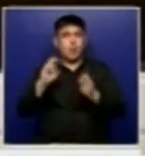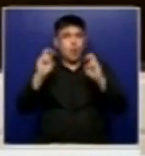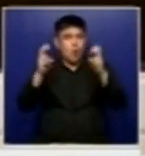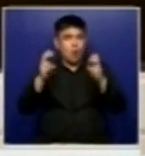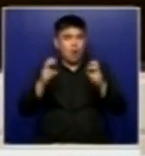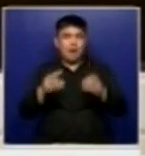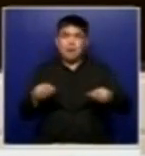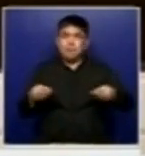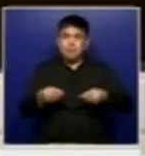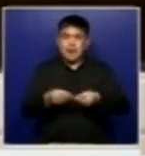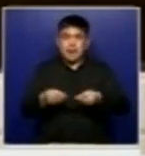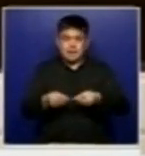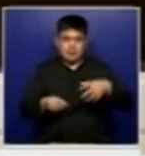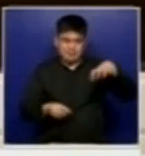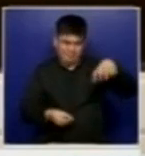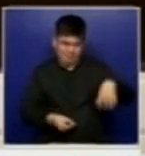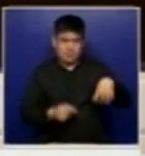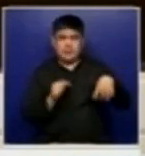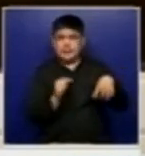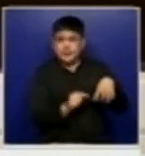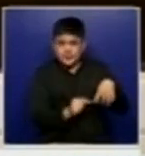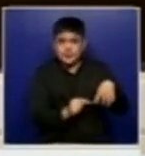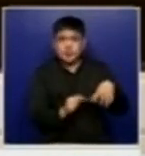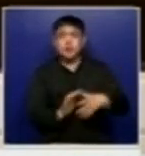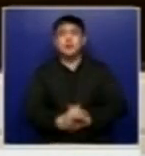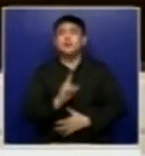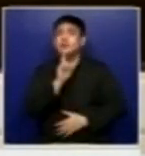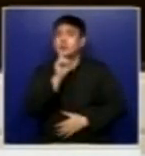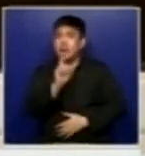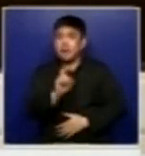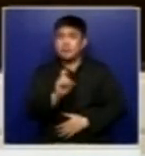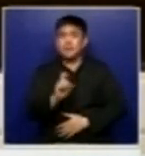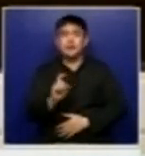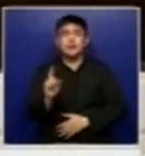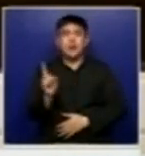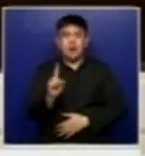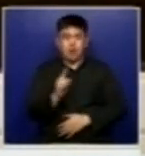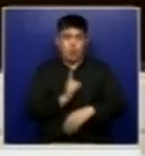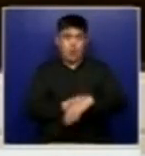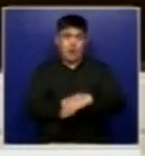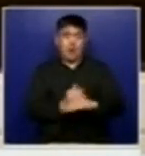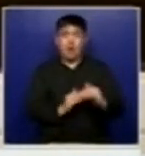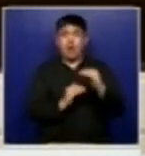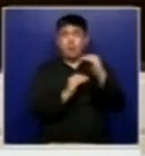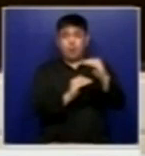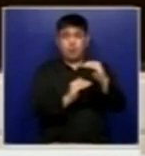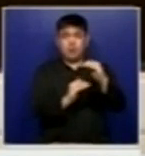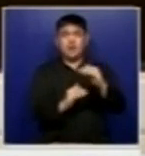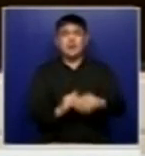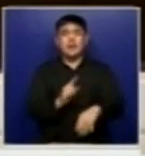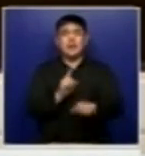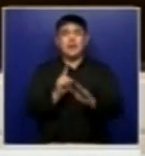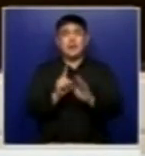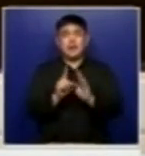านยุทธพงศ์นะครับโดยกระทู้ถามสดด้วยวาจานี้มีเวลากระทู้ละครึ่งชั่วโมงครับและถ